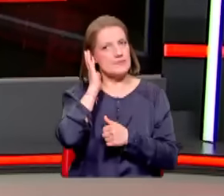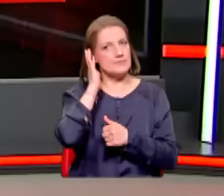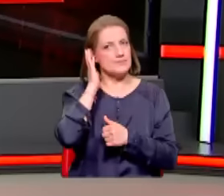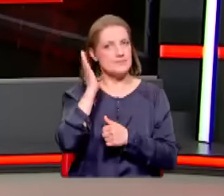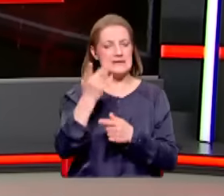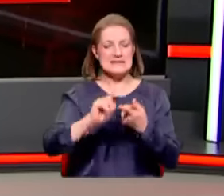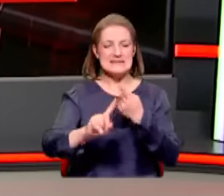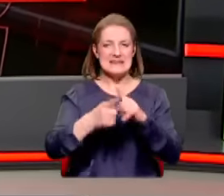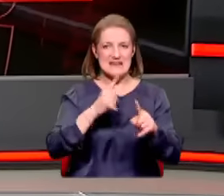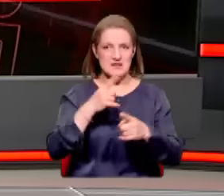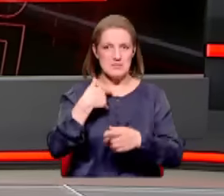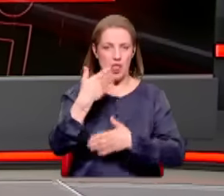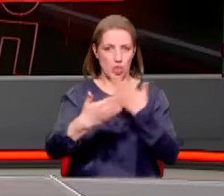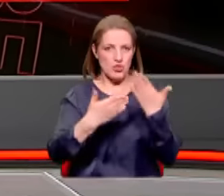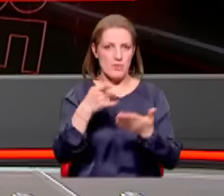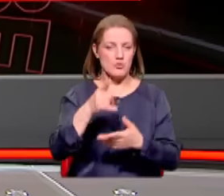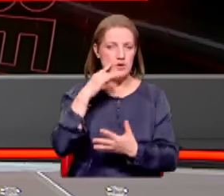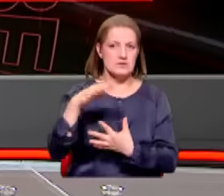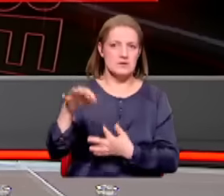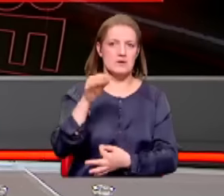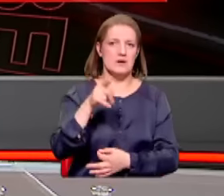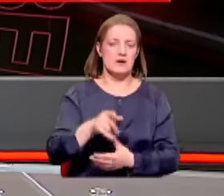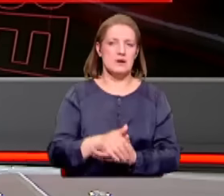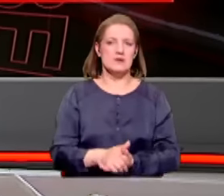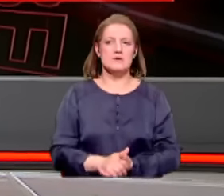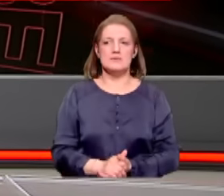Nasıl siyaset mi anlatacağız biz bu insanlara?